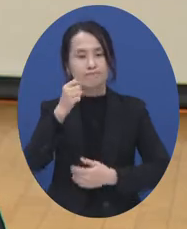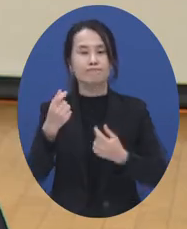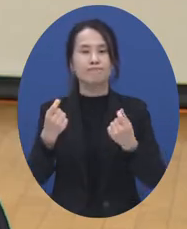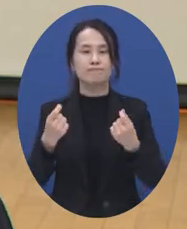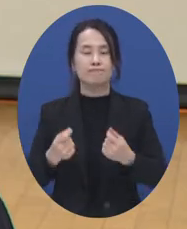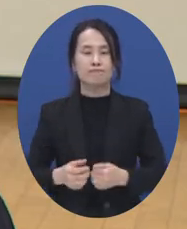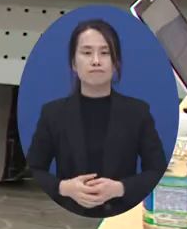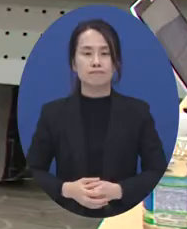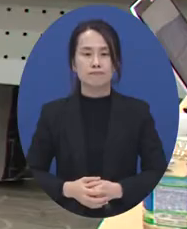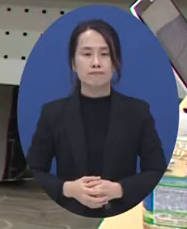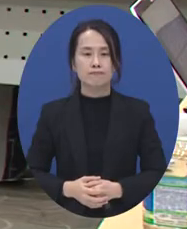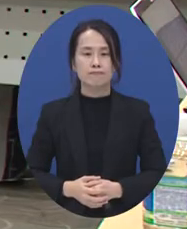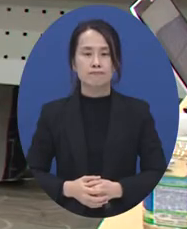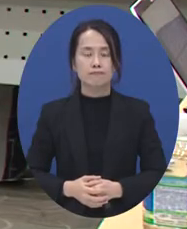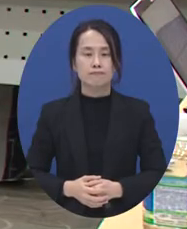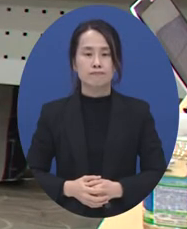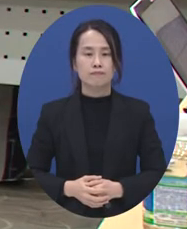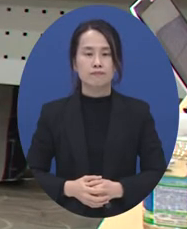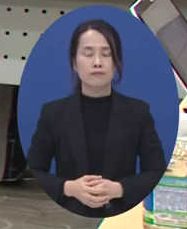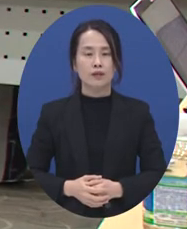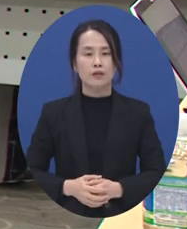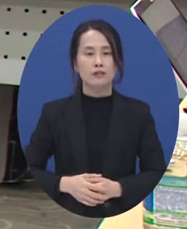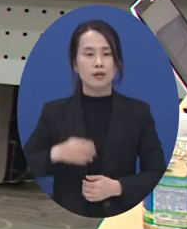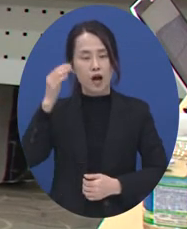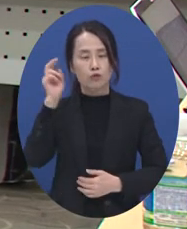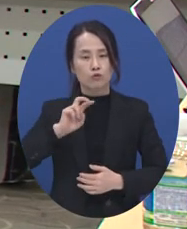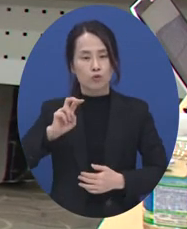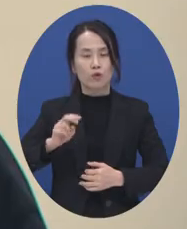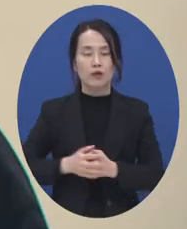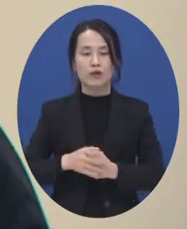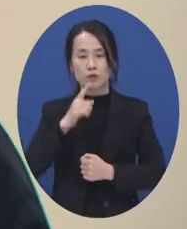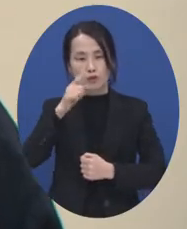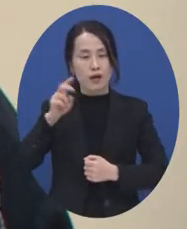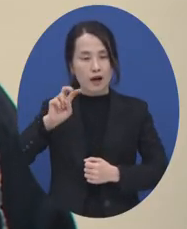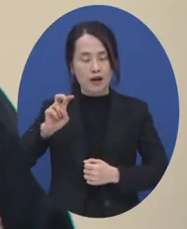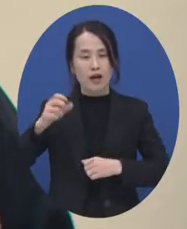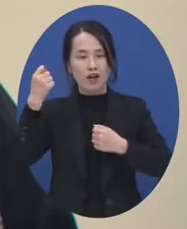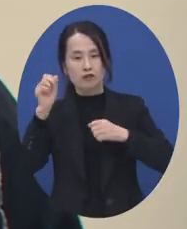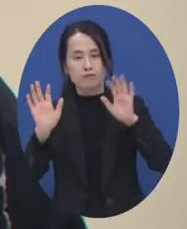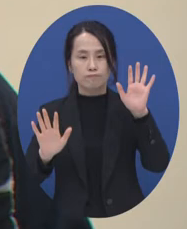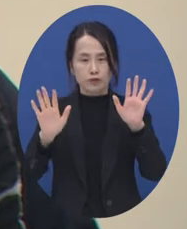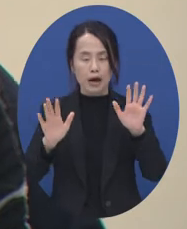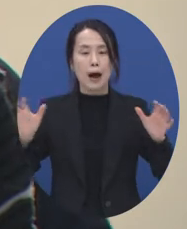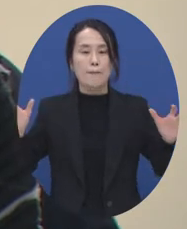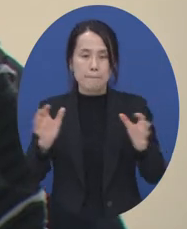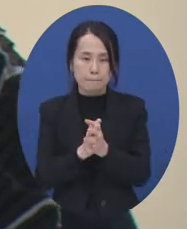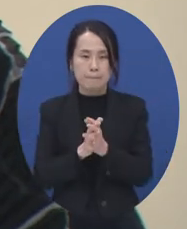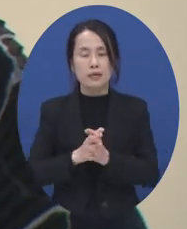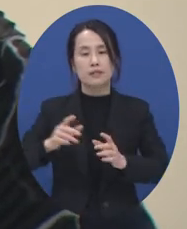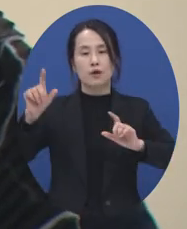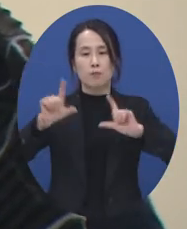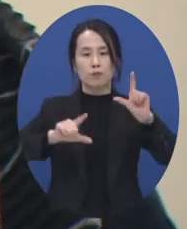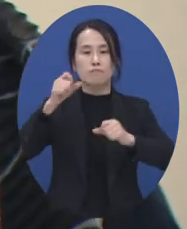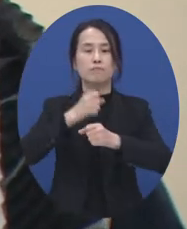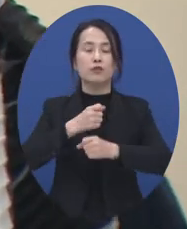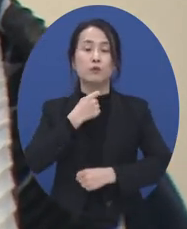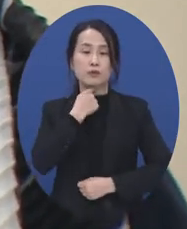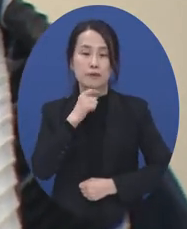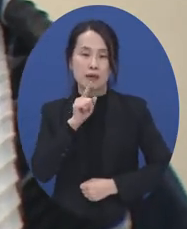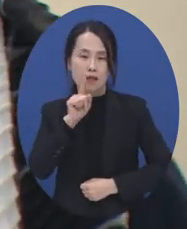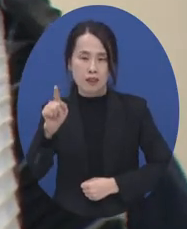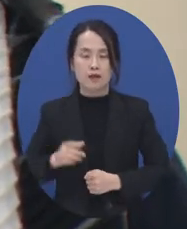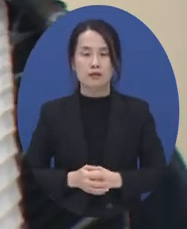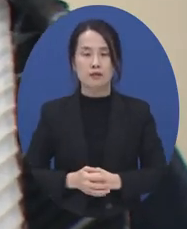가야 되겠습니다 국악과 이하나 무용 연극 을 앞에 상징적인 작품을 탄생시키고 싶다 며 돌이